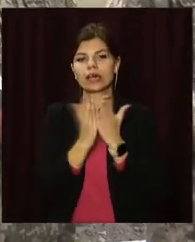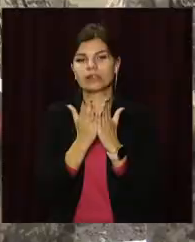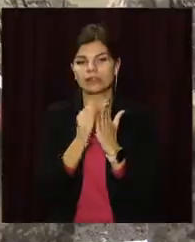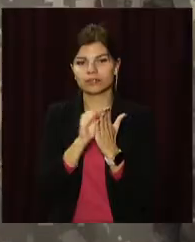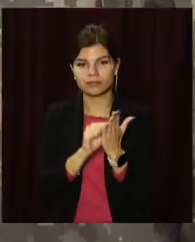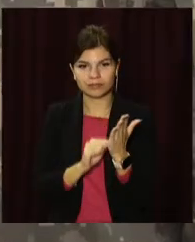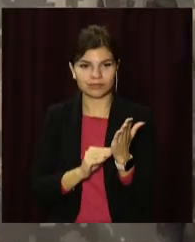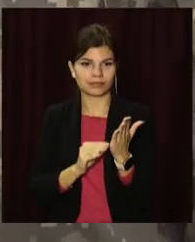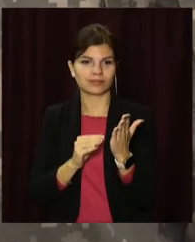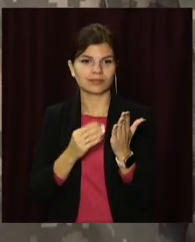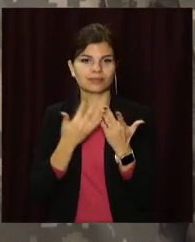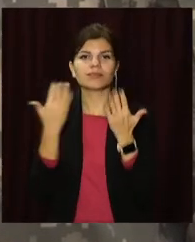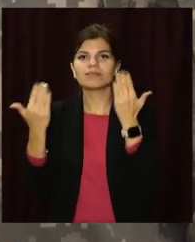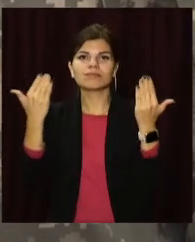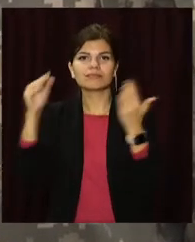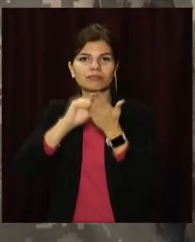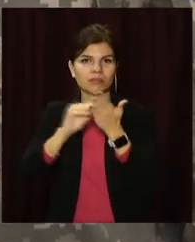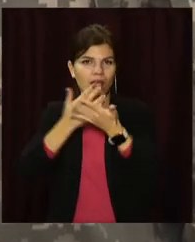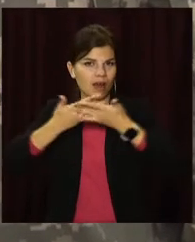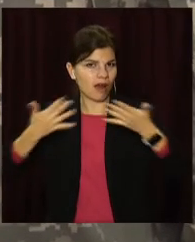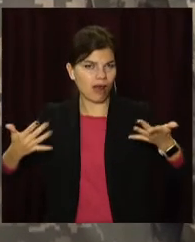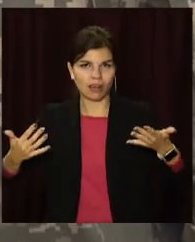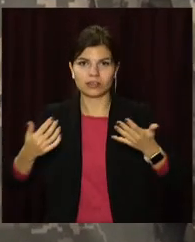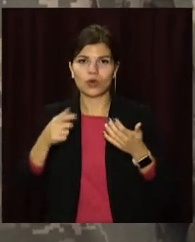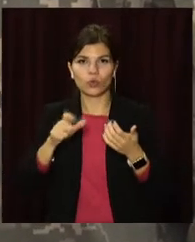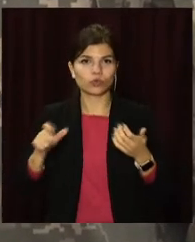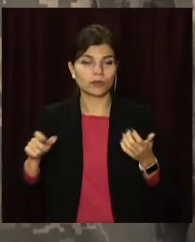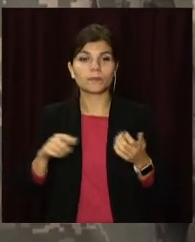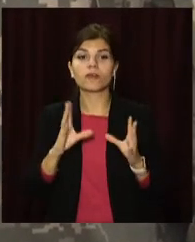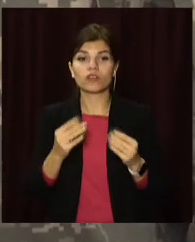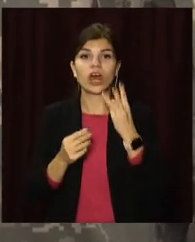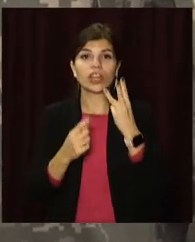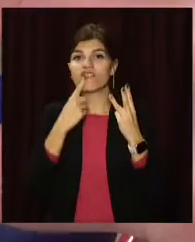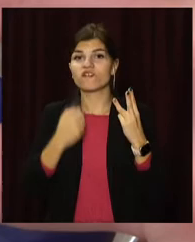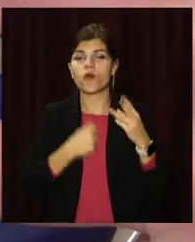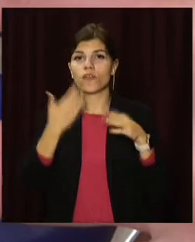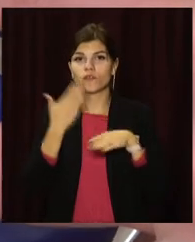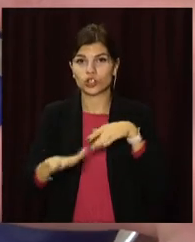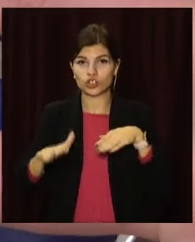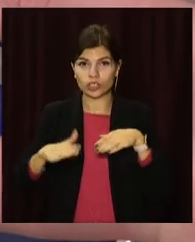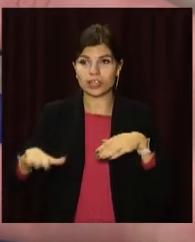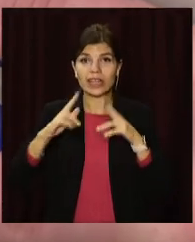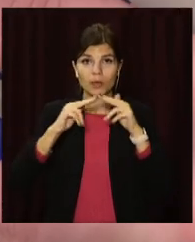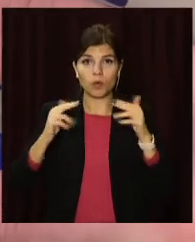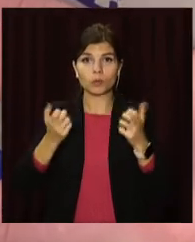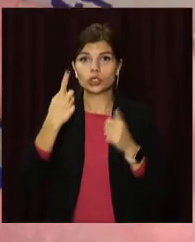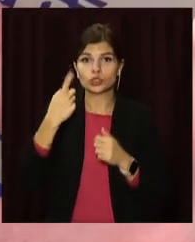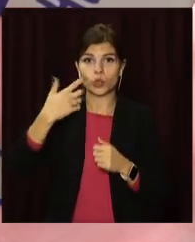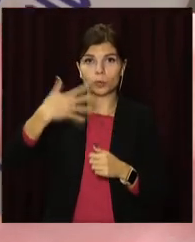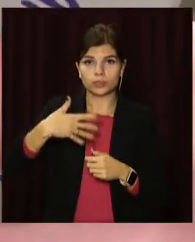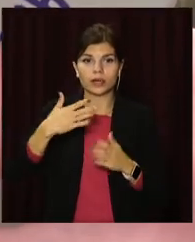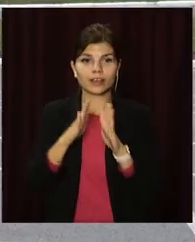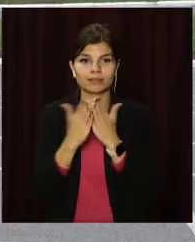Сергія Деркача та Лесі Шкиденко. Загалом три військові частини Дніпропетровської області отримали 150 примірників